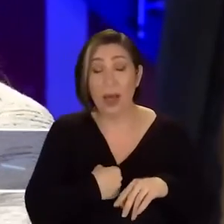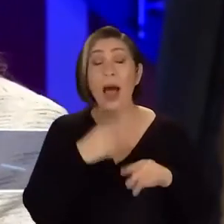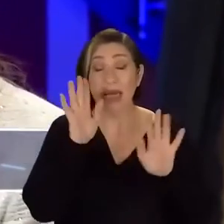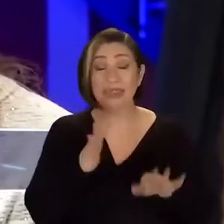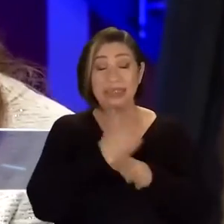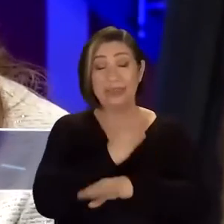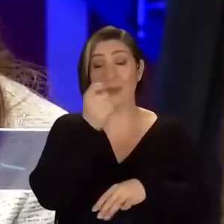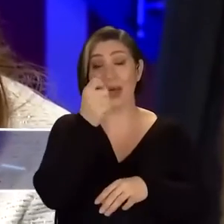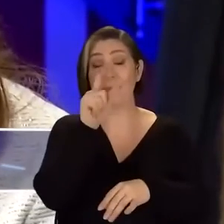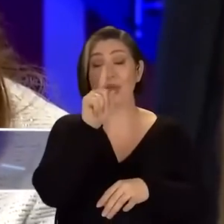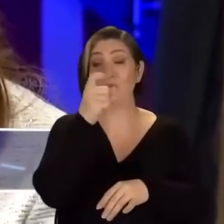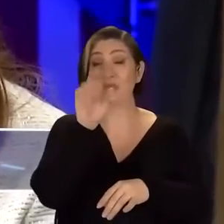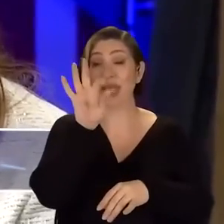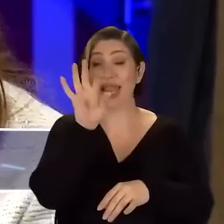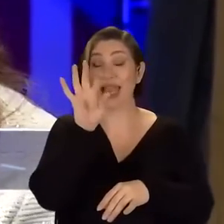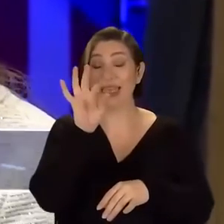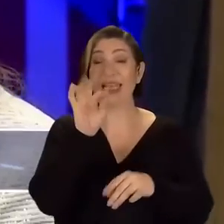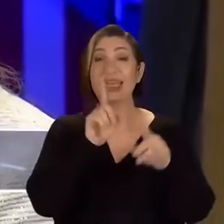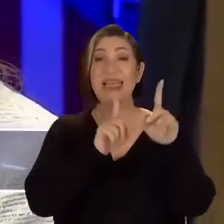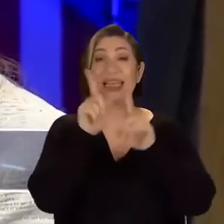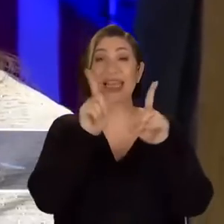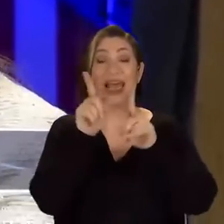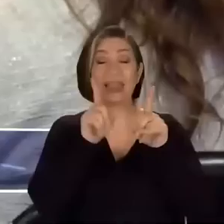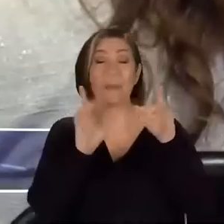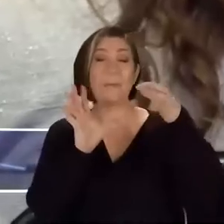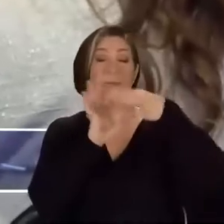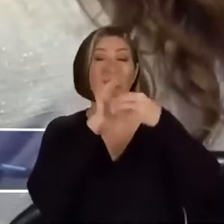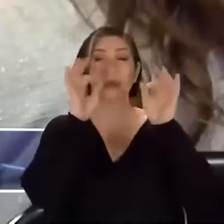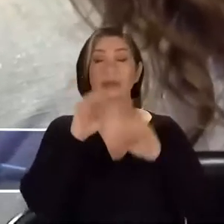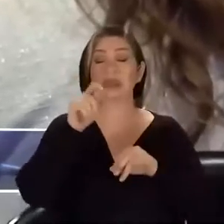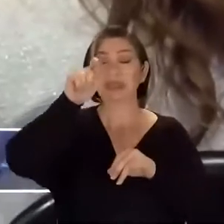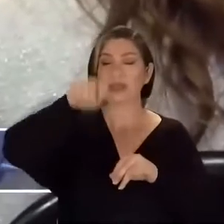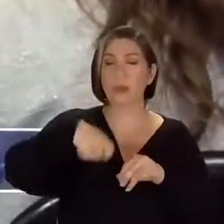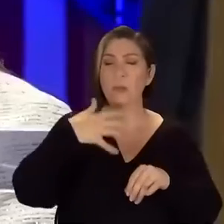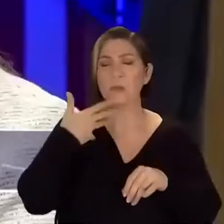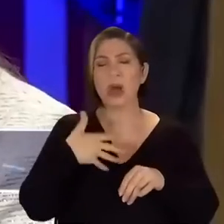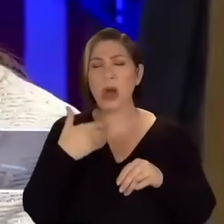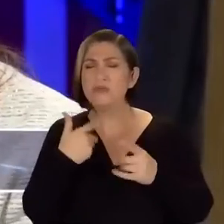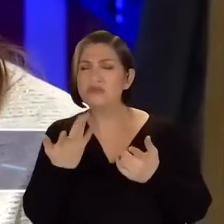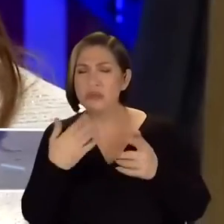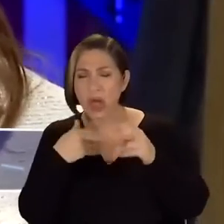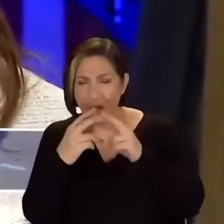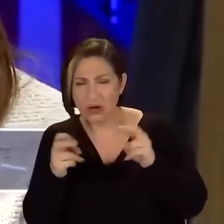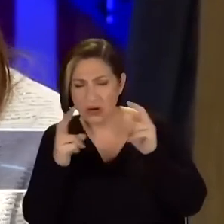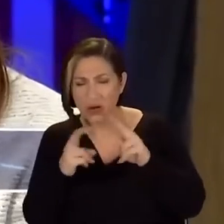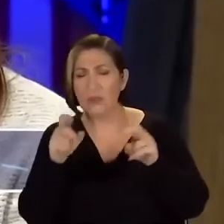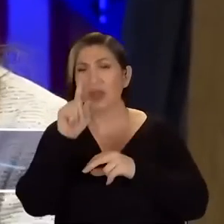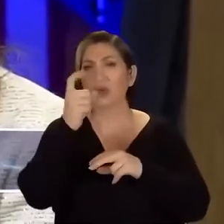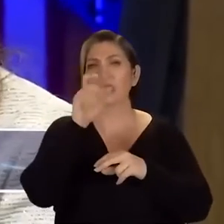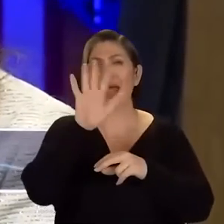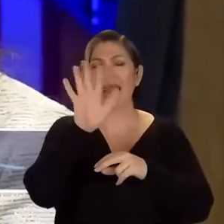para 1950'lerde dijitalleşmeye başlamış. Kredi kartını şöyle ben bir merakımdan araştırmıştım.